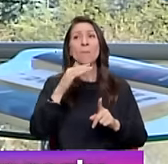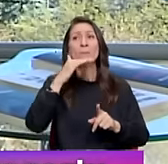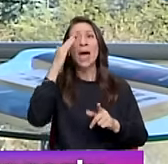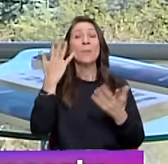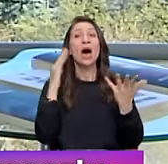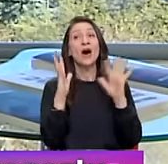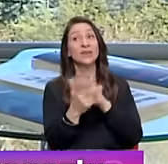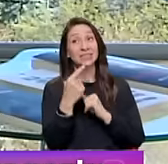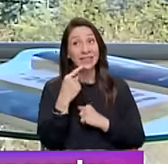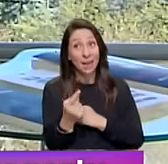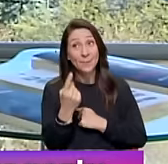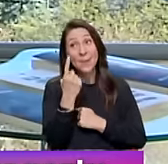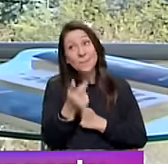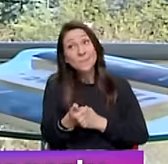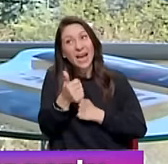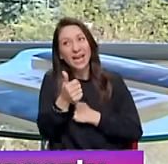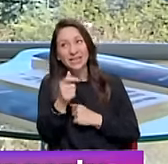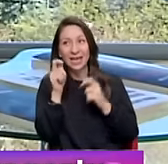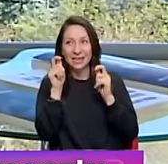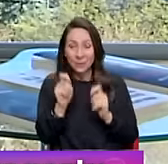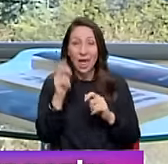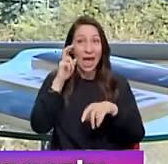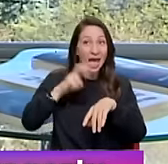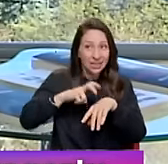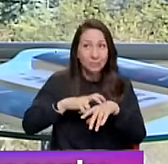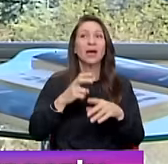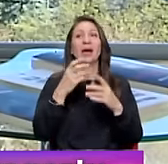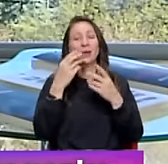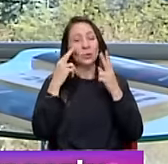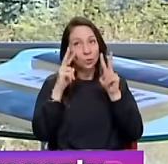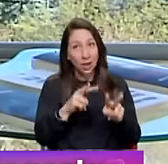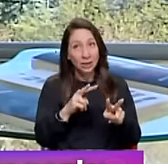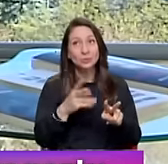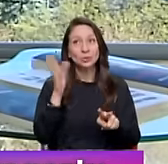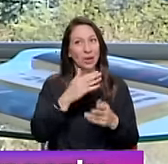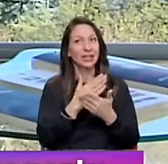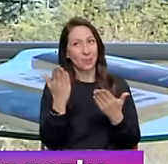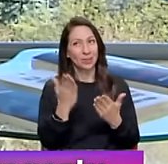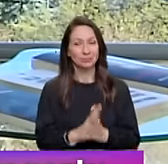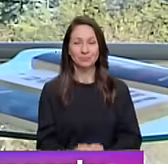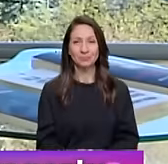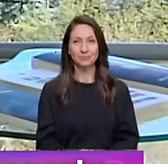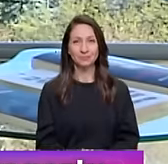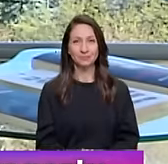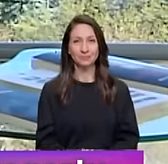havası diyelim. Bir bakanlıktan yapılan hatırlatmayı ekranlarınızda taşıyalım. Sonra da devam edelim.